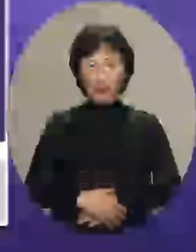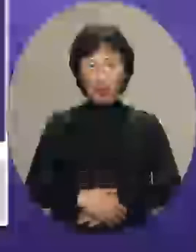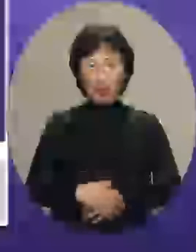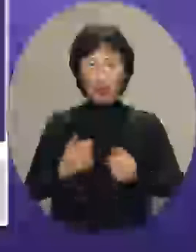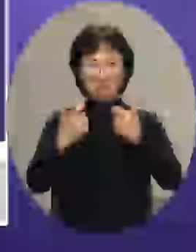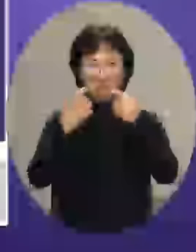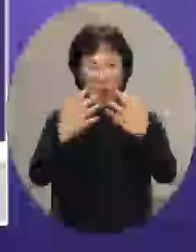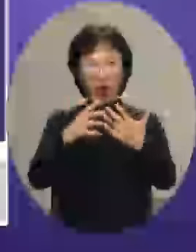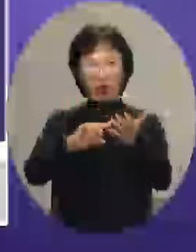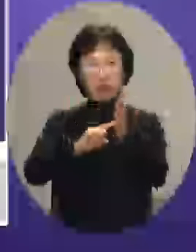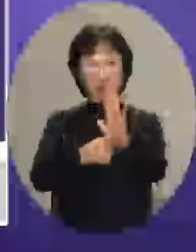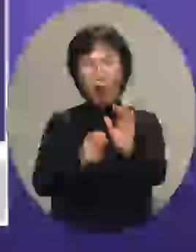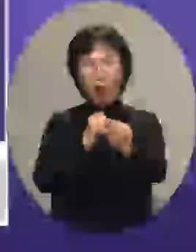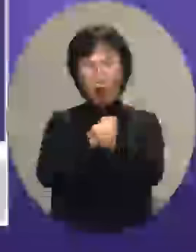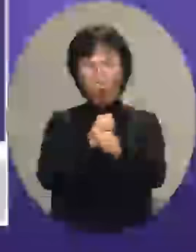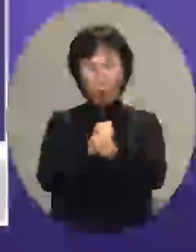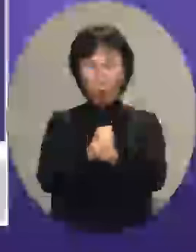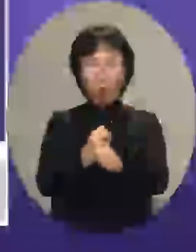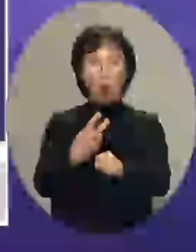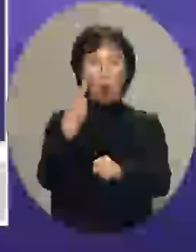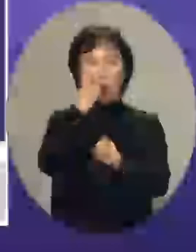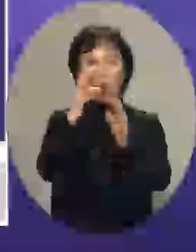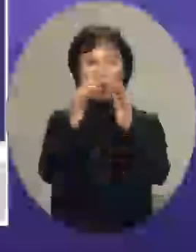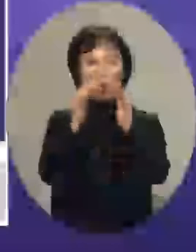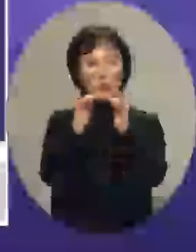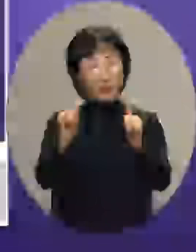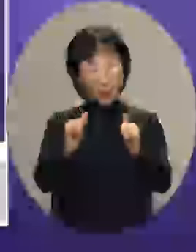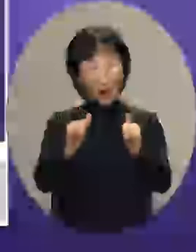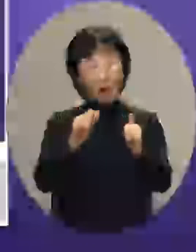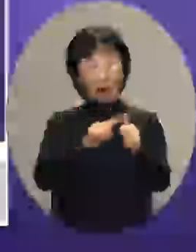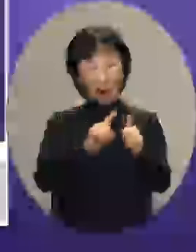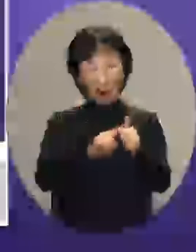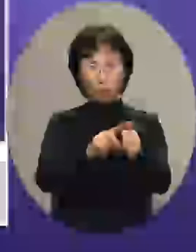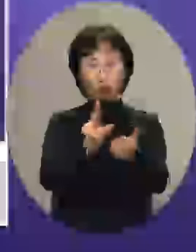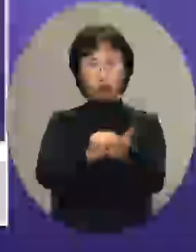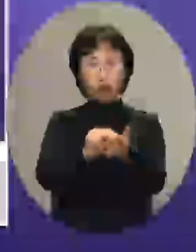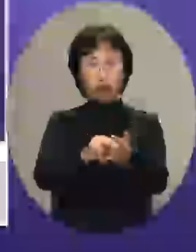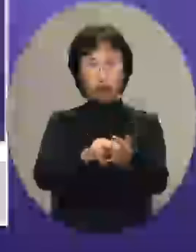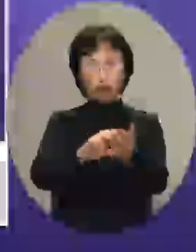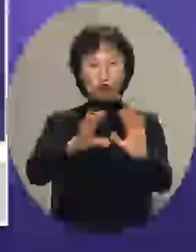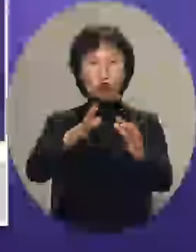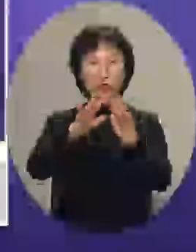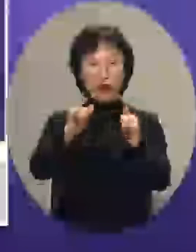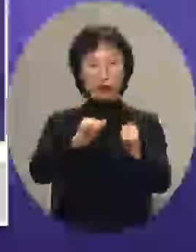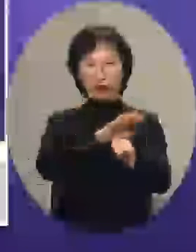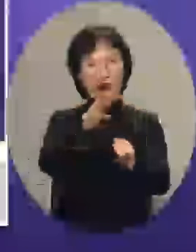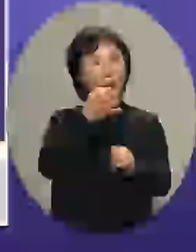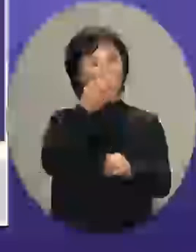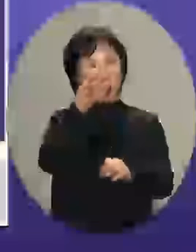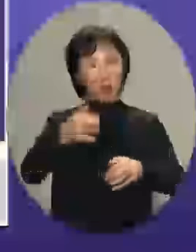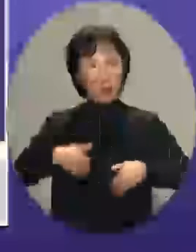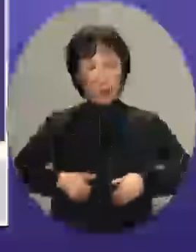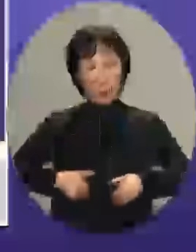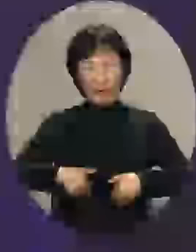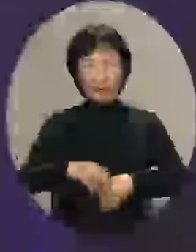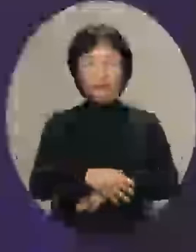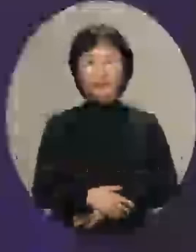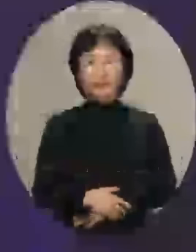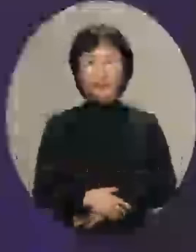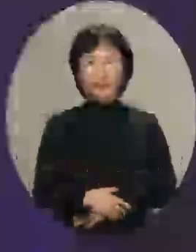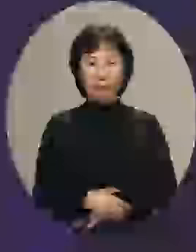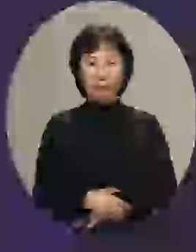밝히고, 그래서 검찰의 문제를 국민들 앞에 드러내야 된다고 생각합니다. 근데 저는. 우리 이성윤 후보. 예.